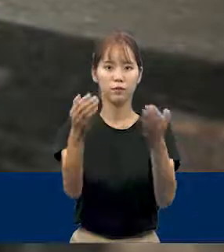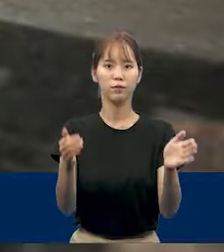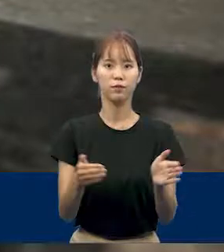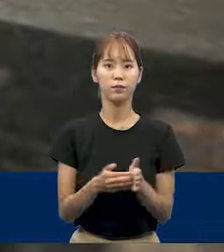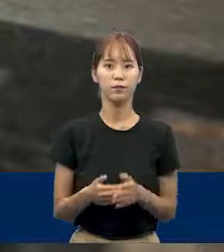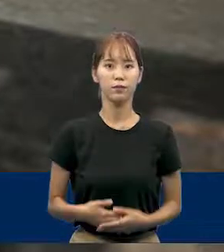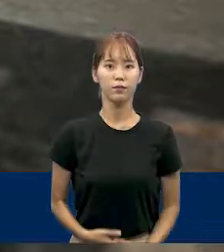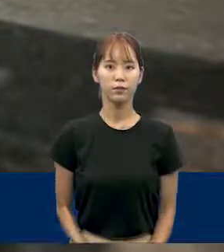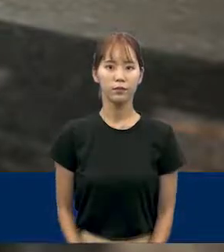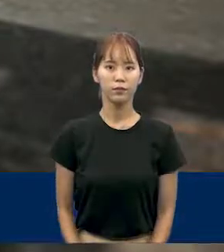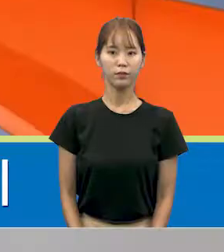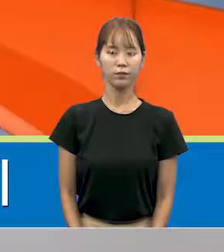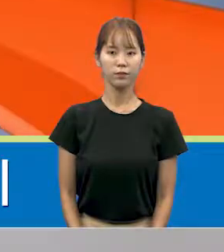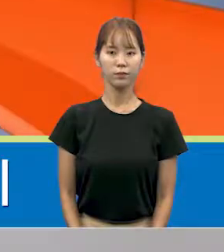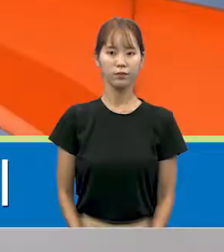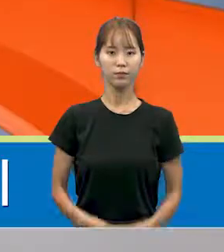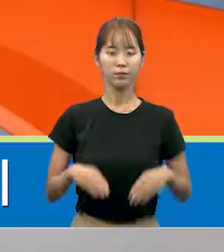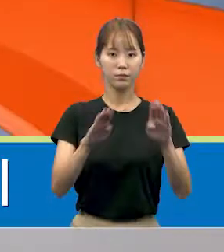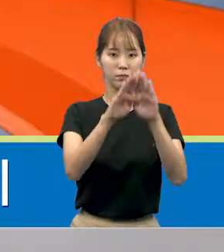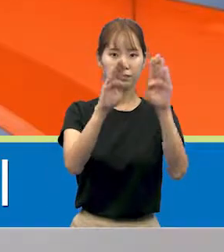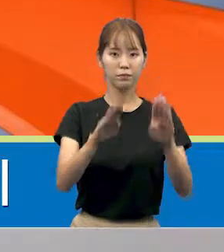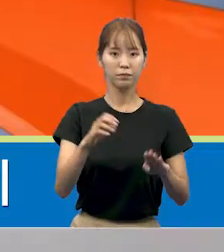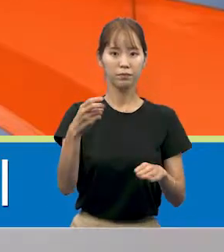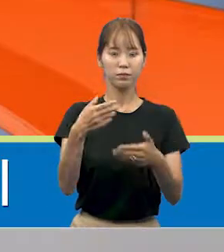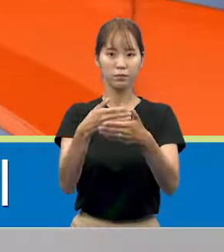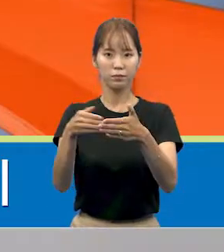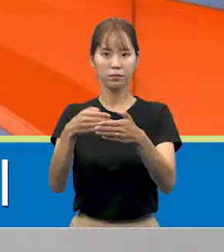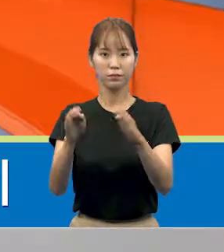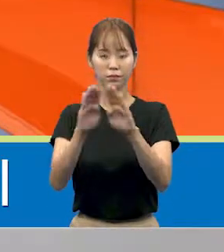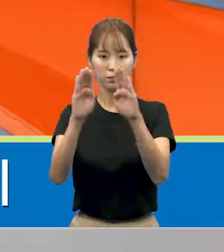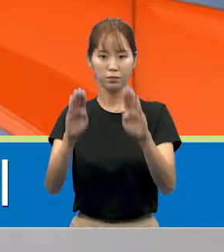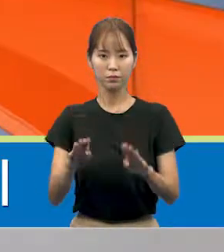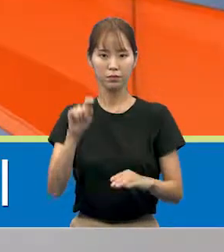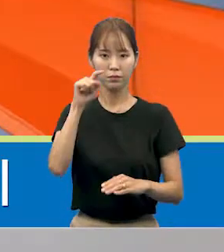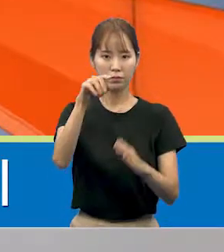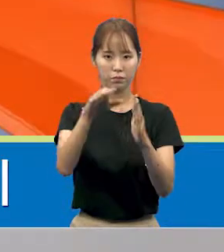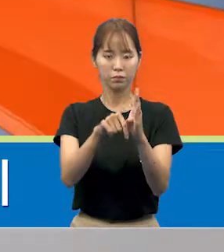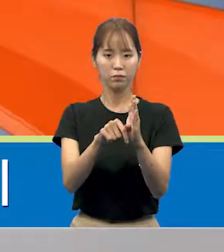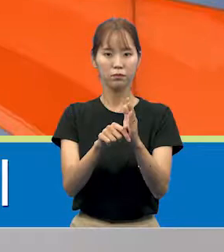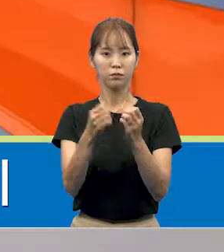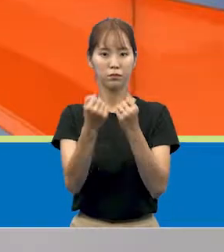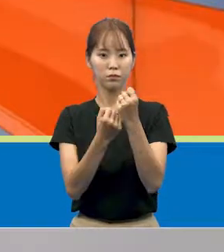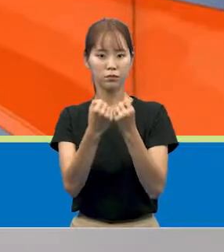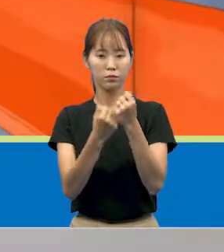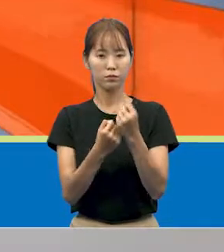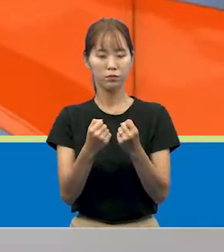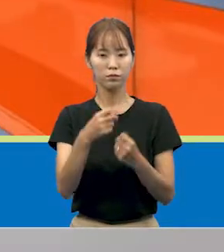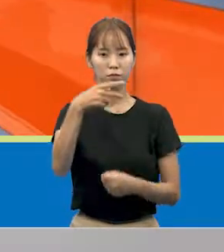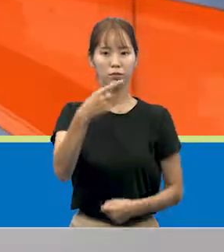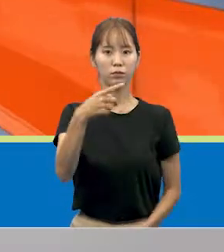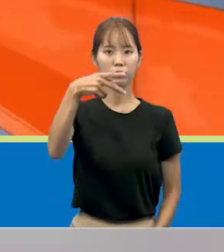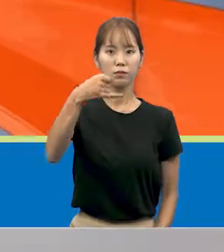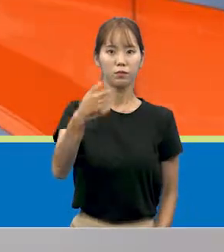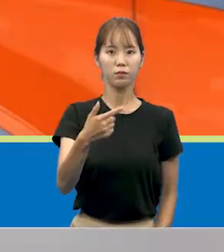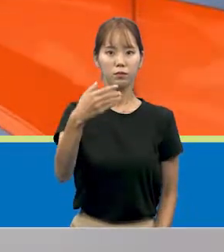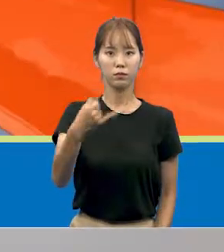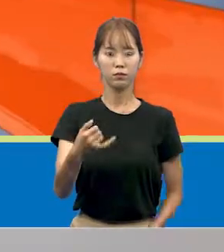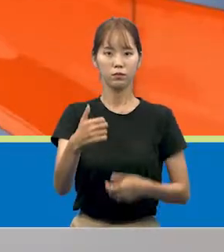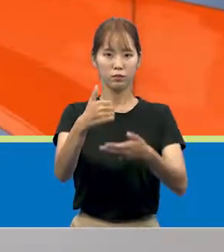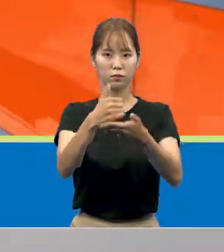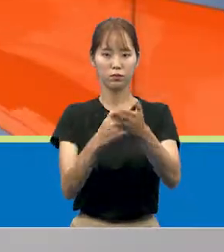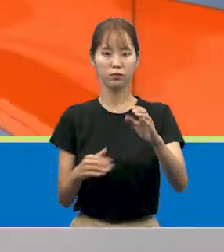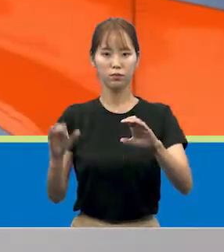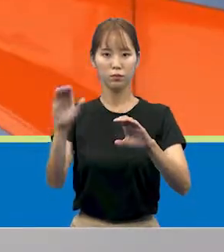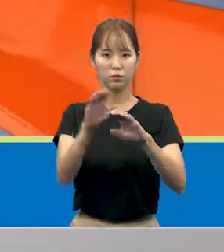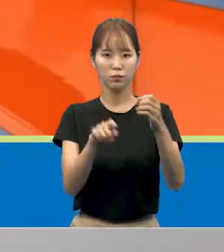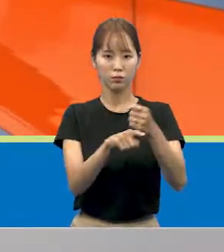추진하겠다고 밝혔습니다. 박물관이나 미술관 등에서 전시물을 이해하기 쉽게 설명하는 도슨트는